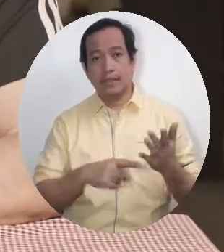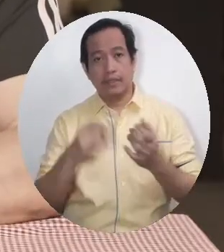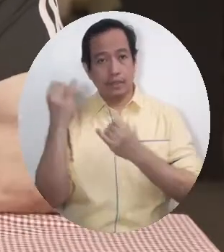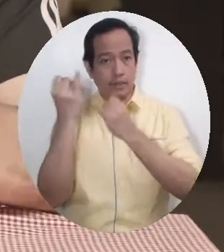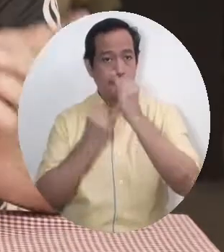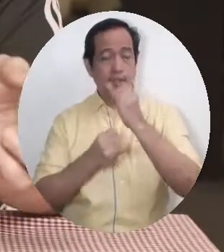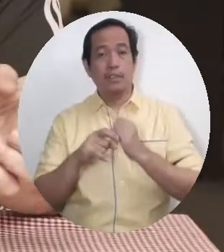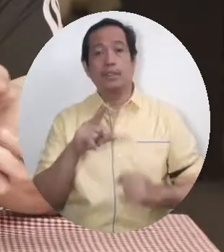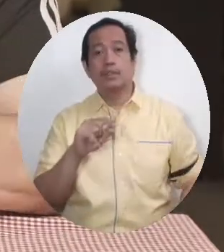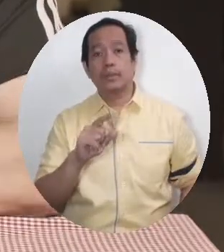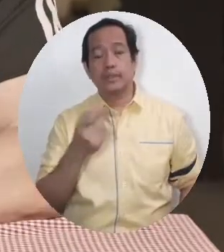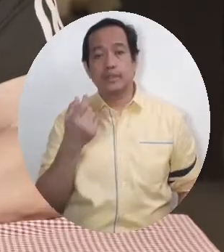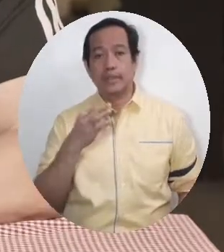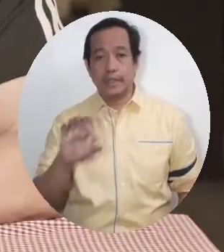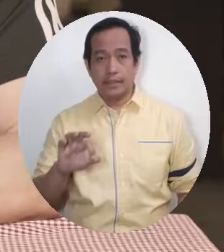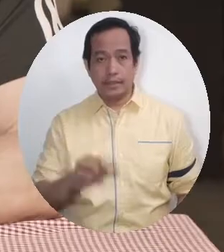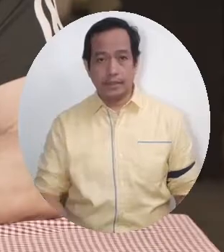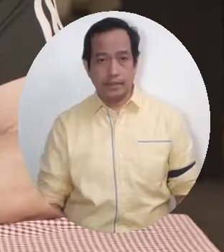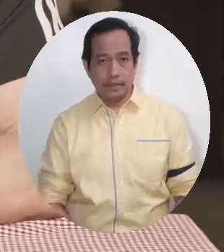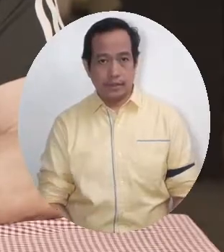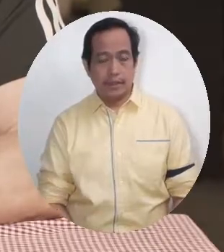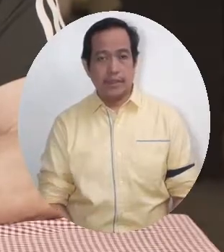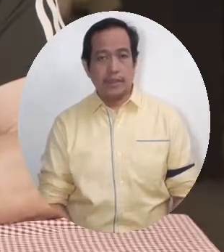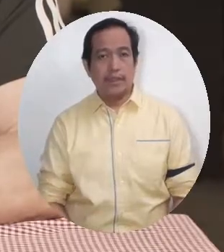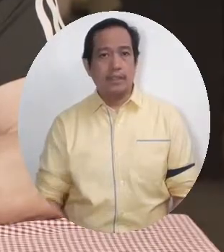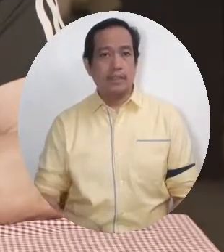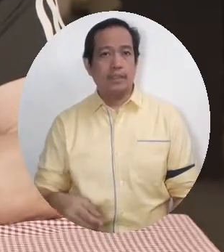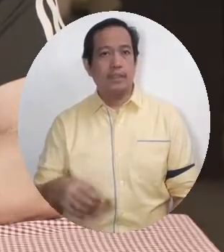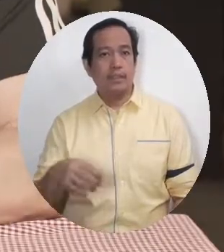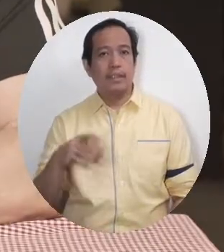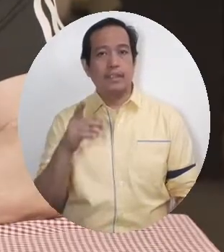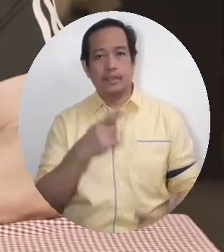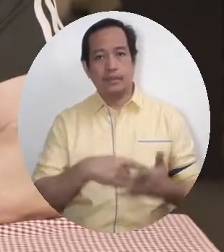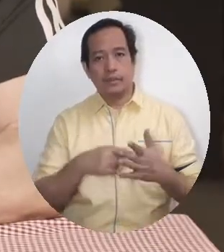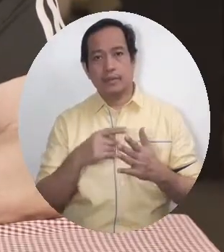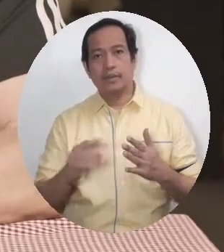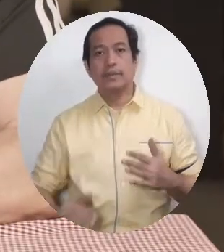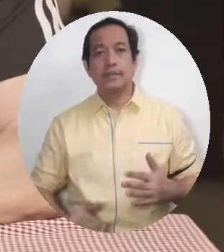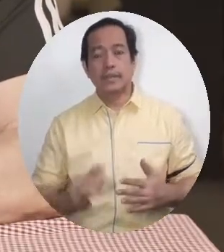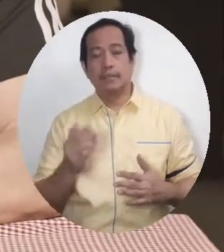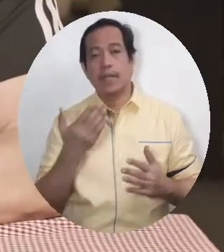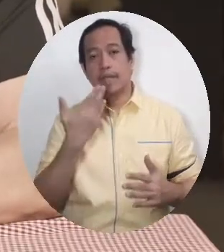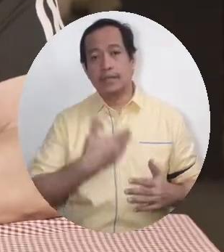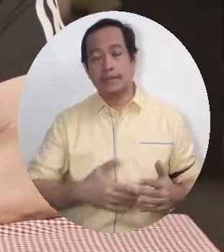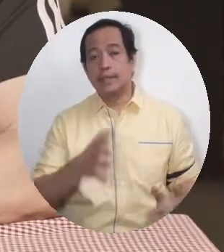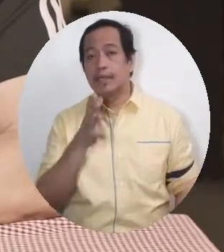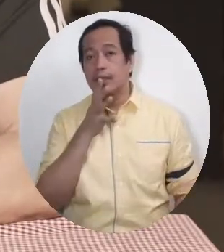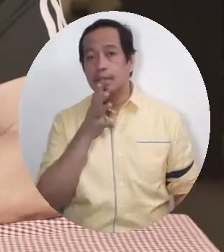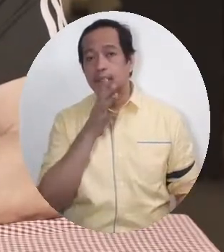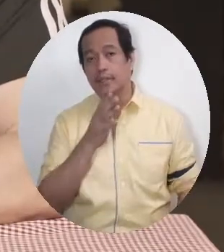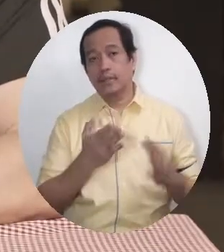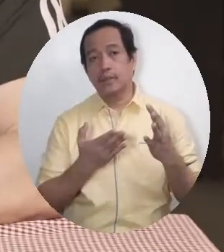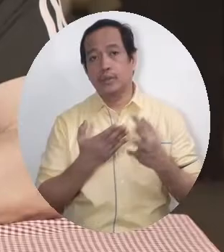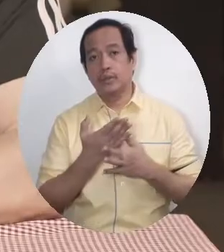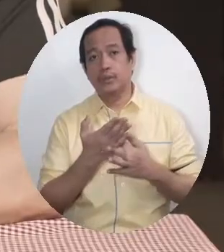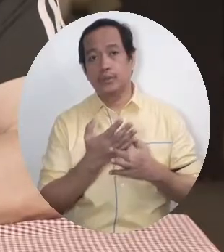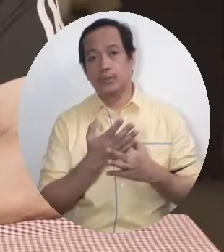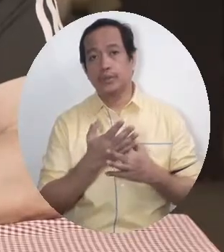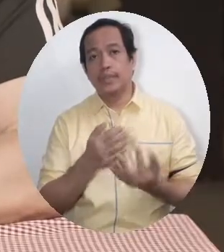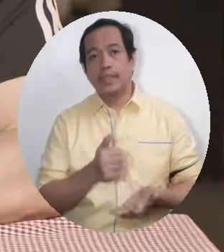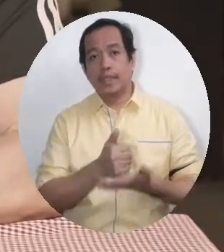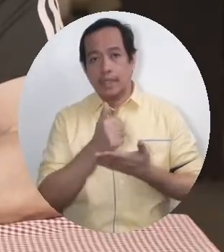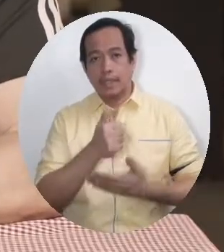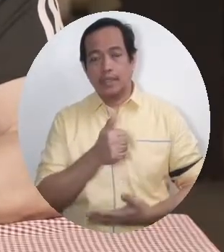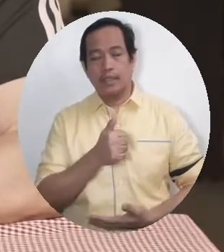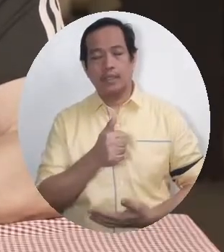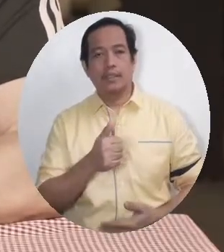ALL nitong Hulyo lamang ng 2019. Siya ay pinalalaki ng kanyang single mother sa tulong